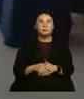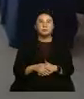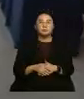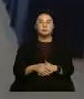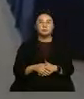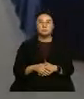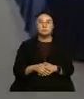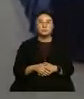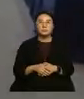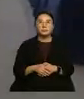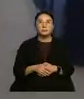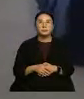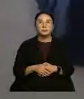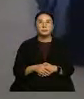gtv 구형 술입니다